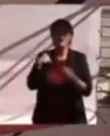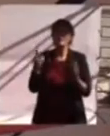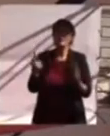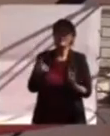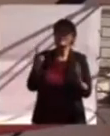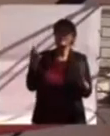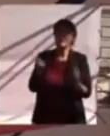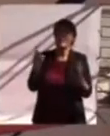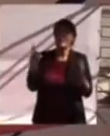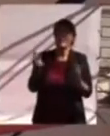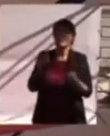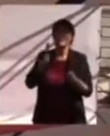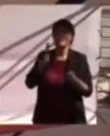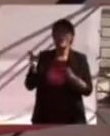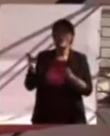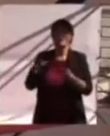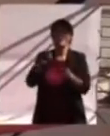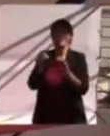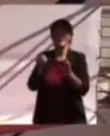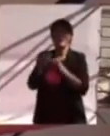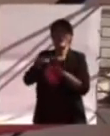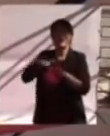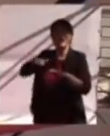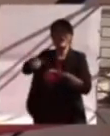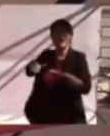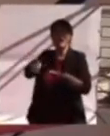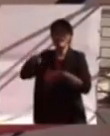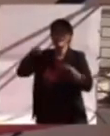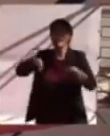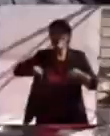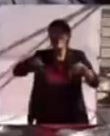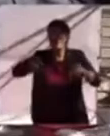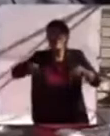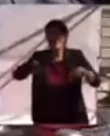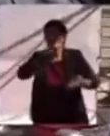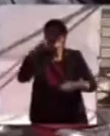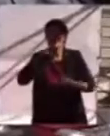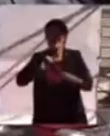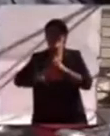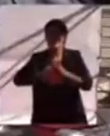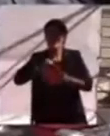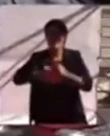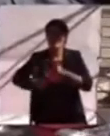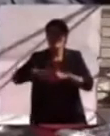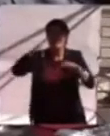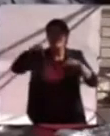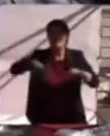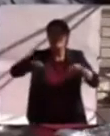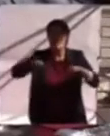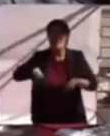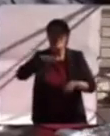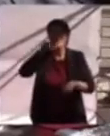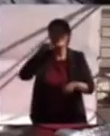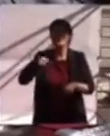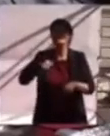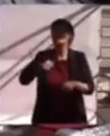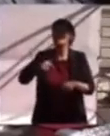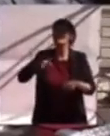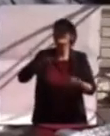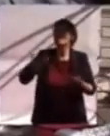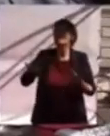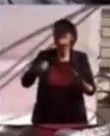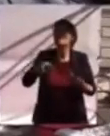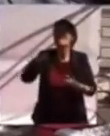è questa una battaglia da fare subito per ottenere ora e subito e fare in modo che i servizi sanitari regionali